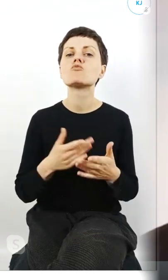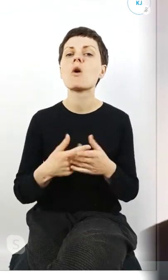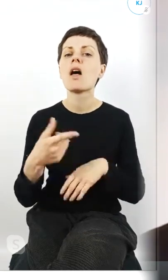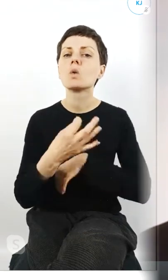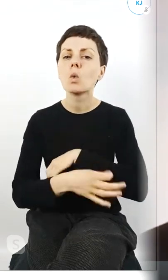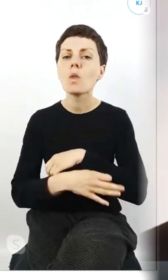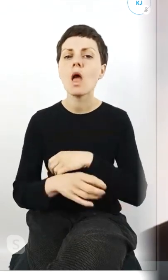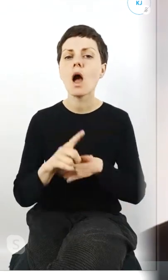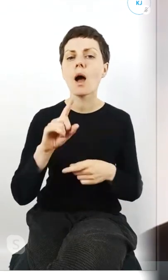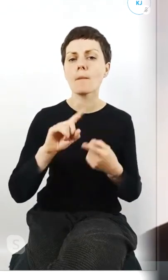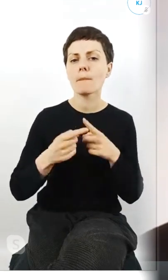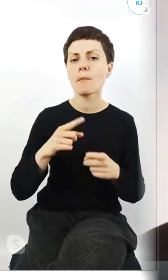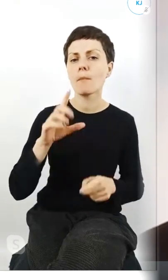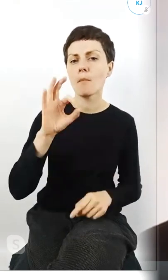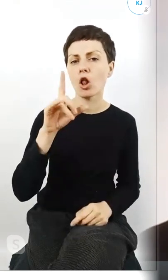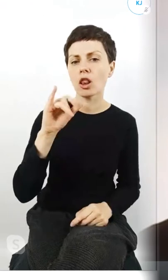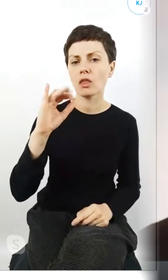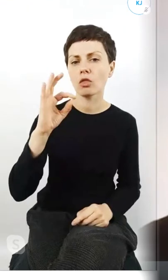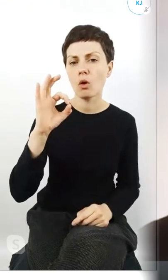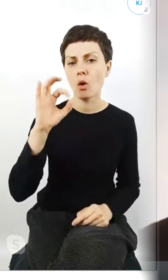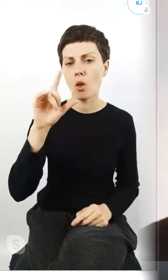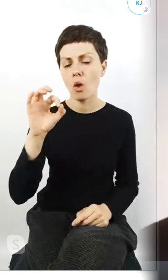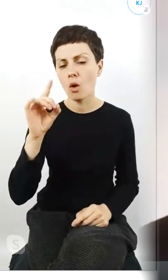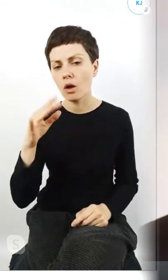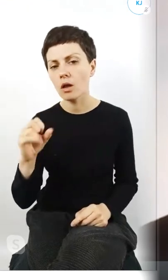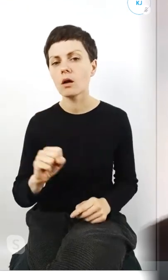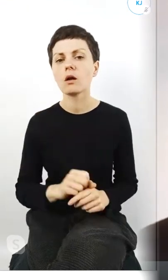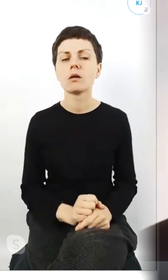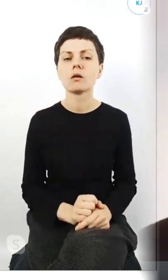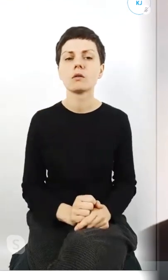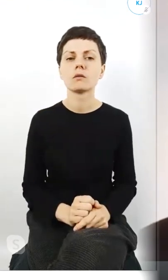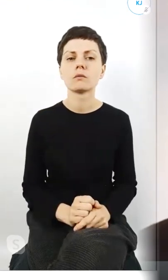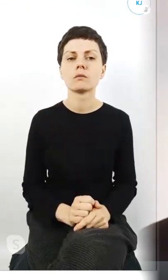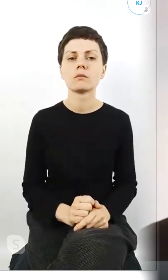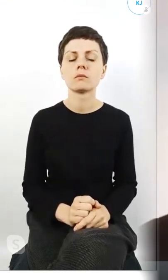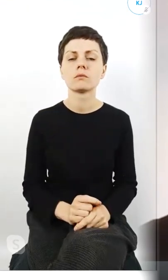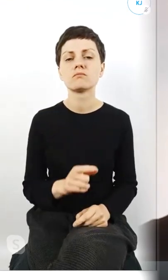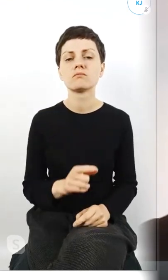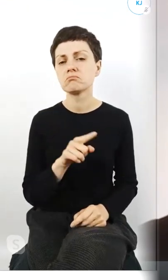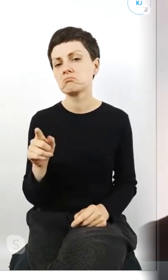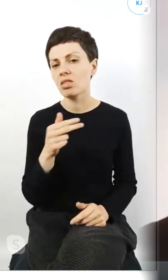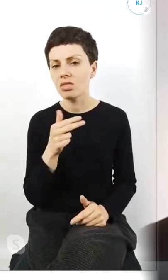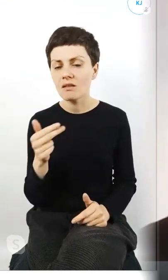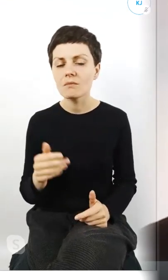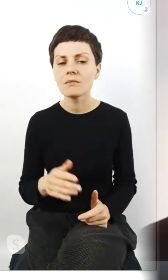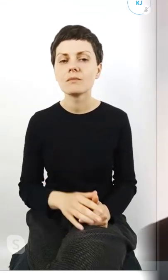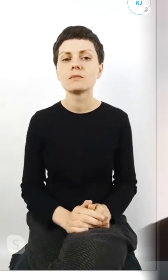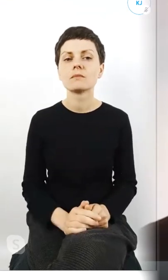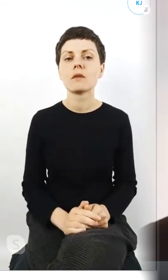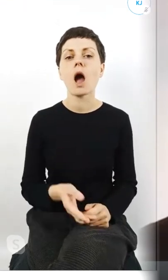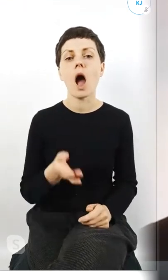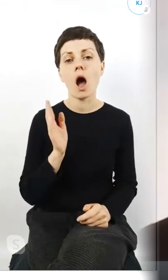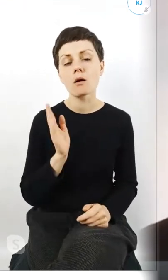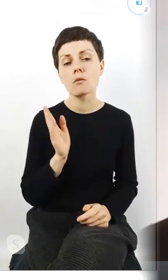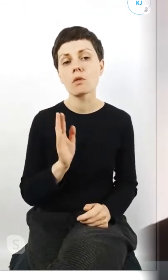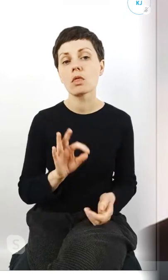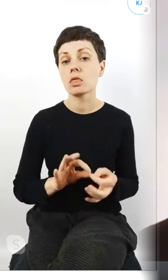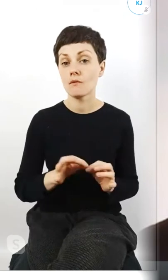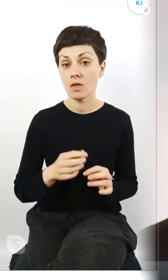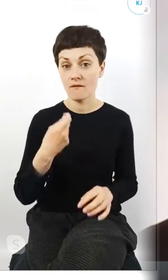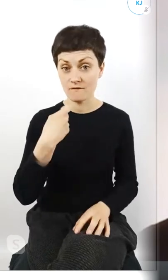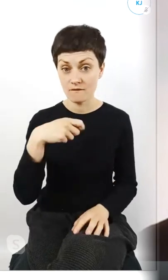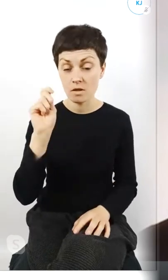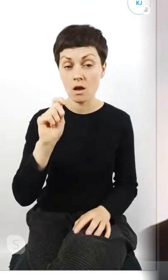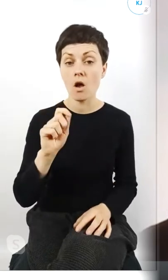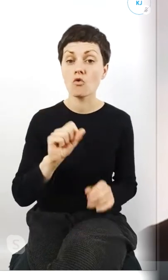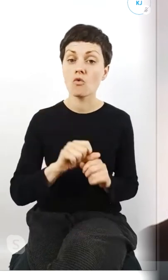czy około tych tematów i później właśnie chociażby wyjechania do większych miast bo myślę, że na